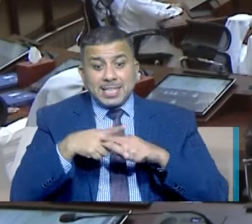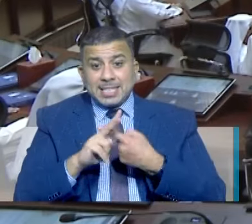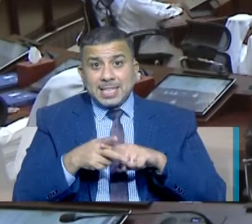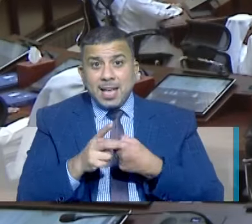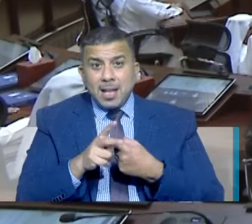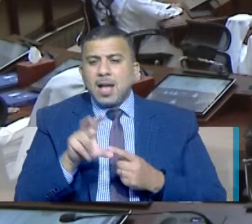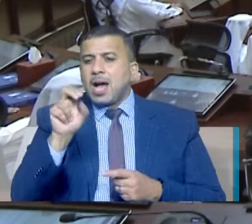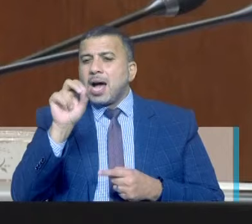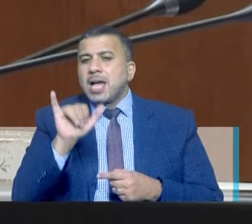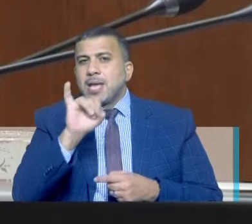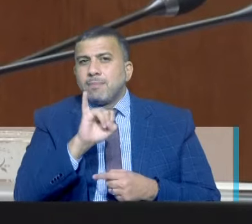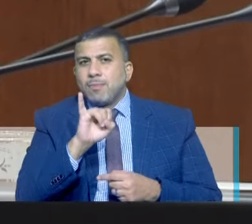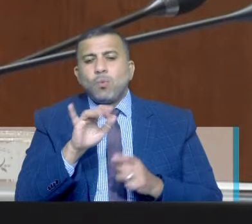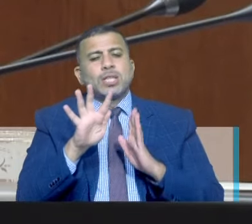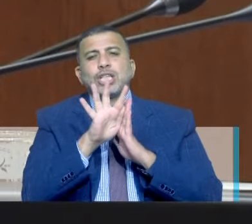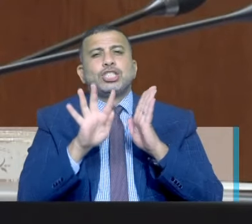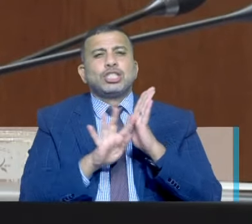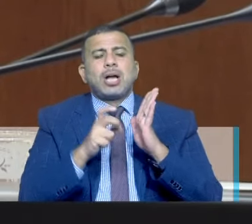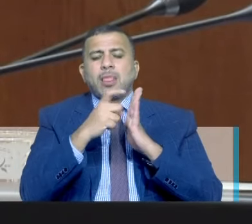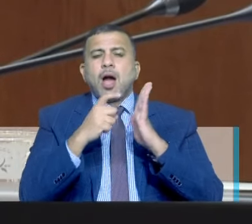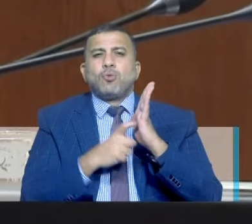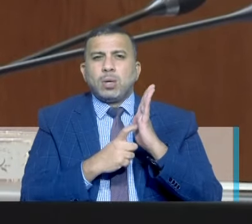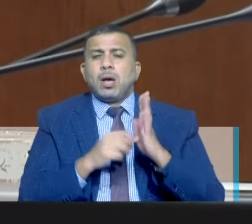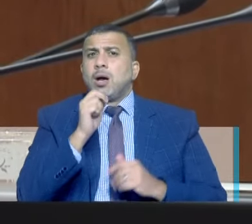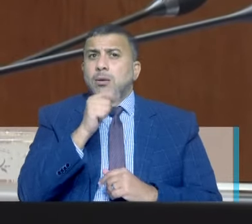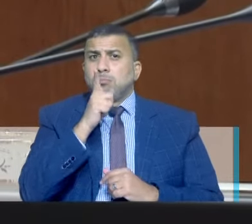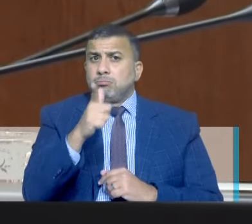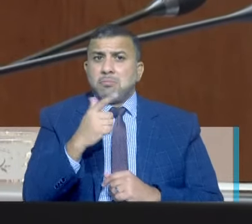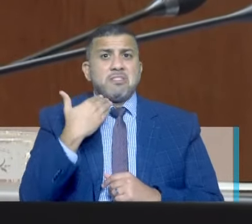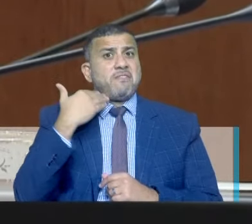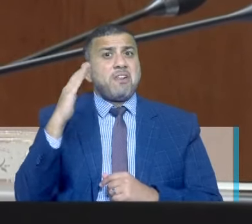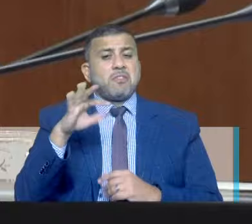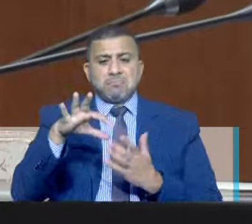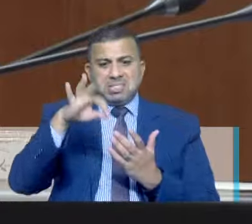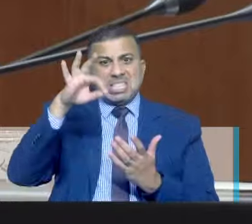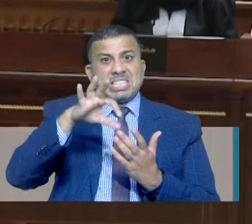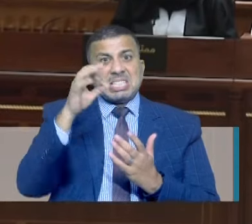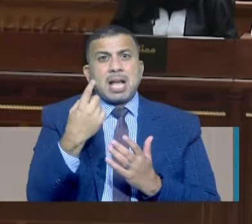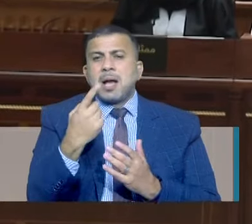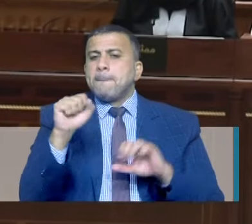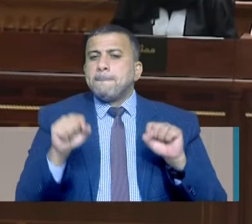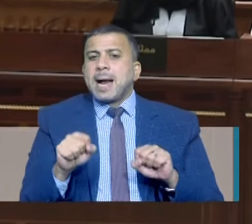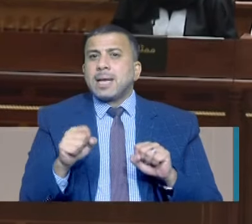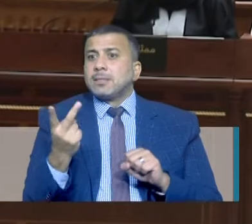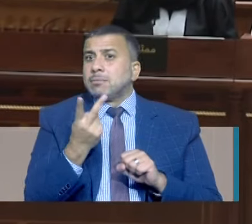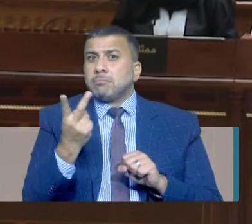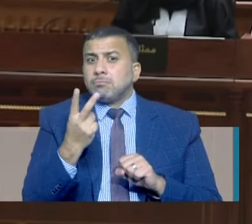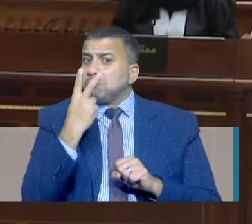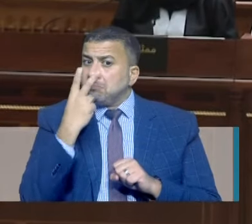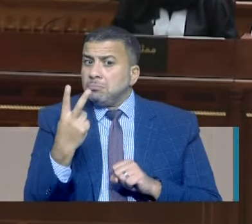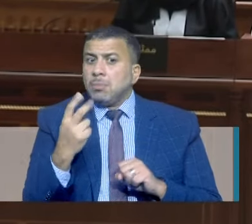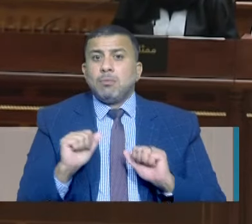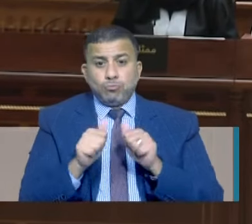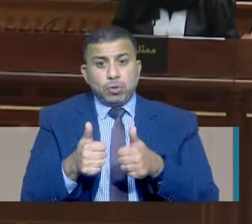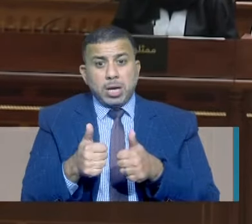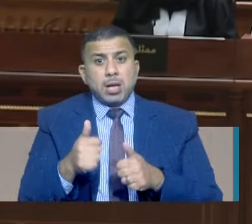بين القيم والتشريعات، أعربت سموها عن فخرها بالنماذج الاستثنائية من أعضاء المجلسين الذين